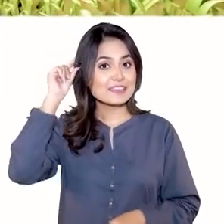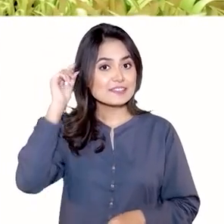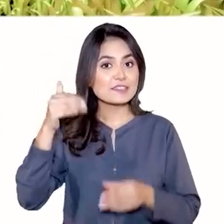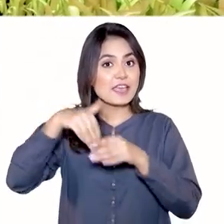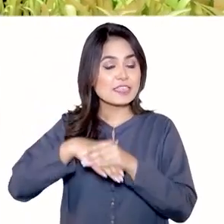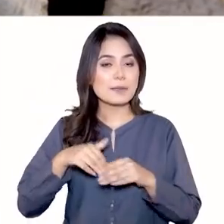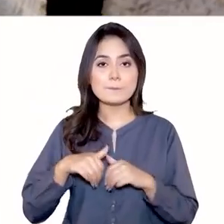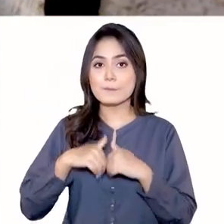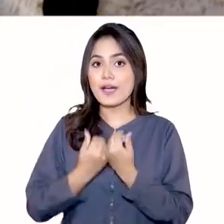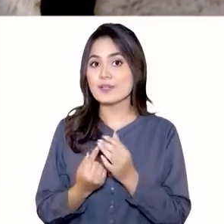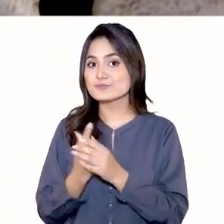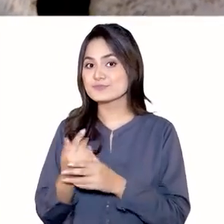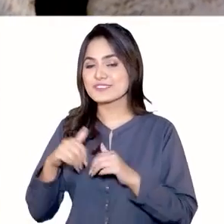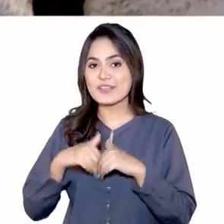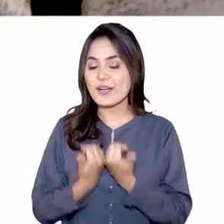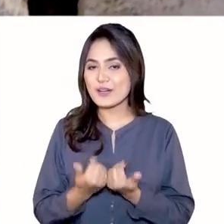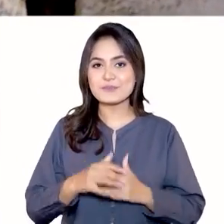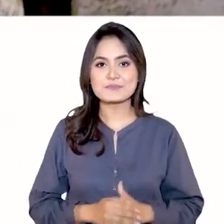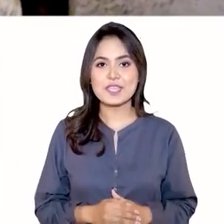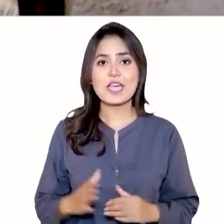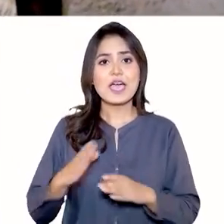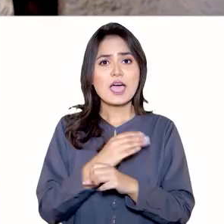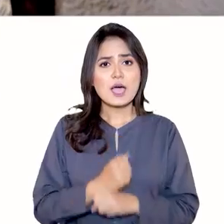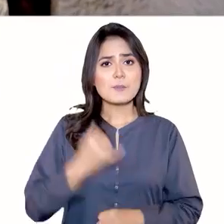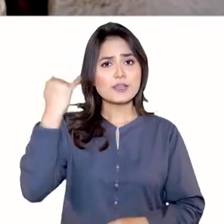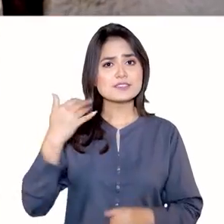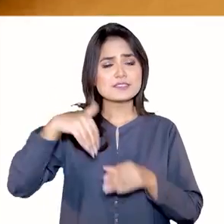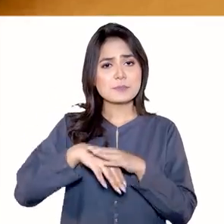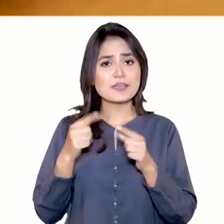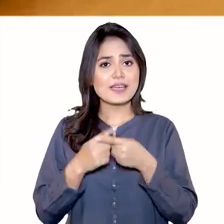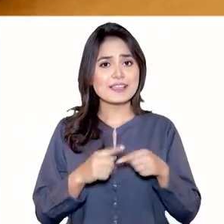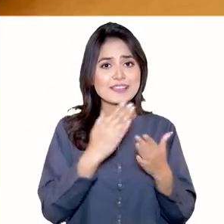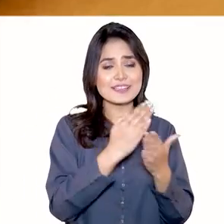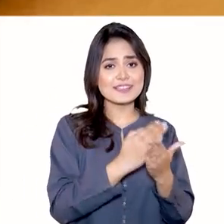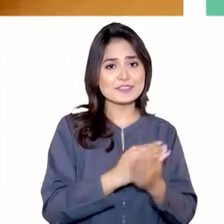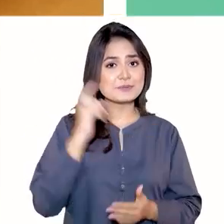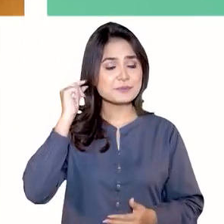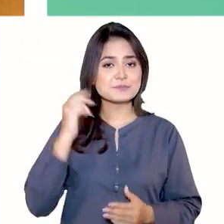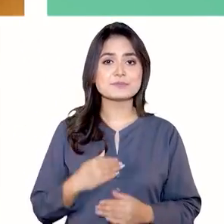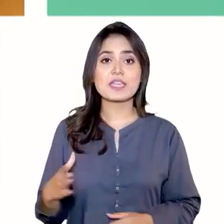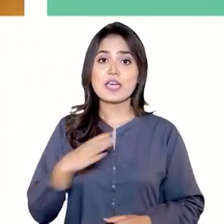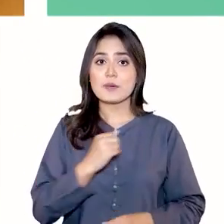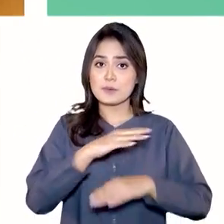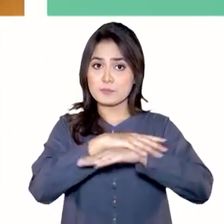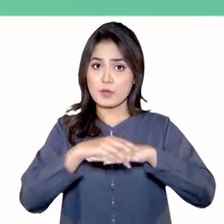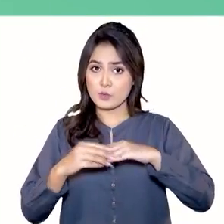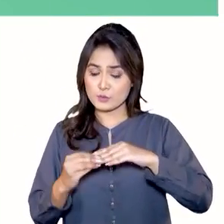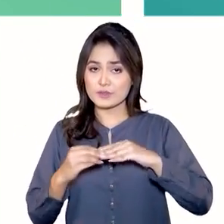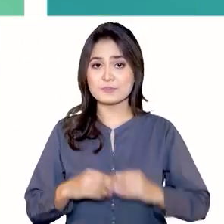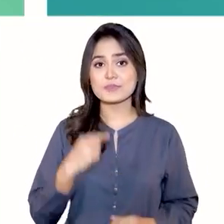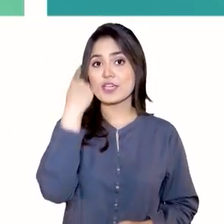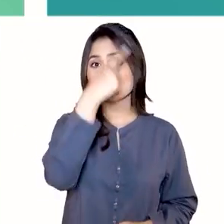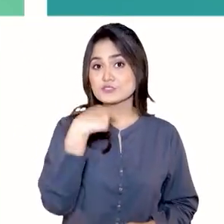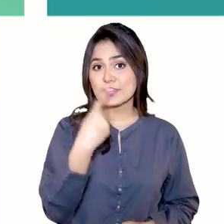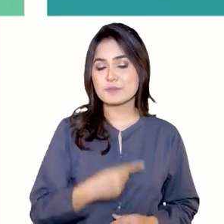नशोनुमा कैसे होती है। हमारे जिस्म के मुख्तलिफ हिस्सों पर बाल होते हैं, जैसे हमारे पाँव की उंगलियों पर या पंजे पर,